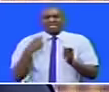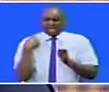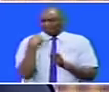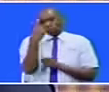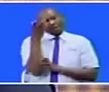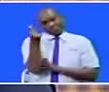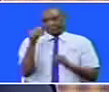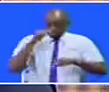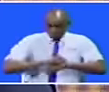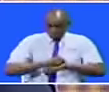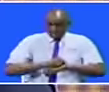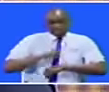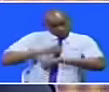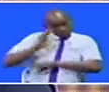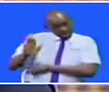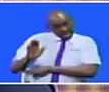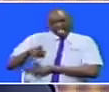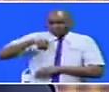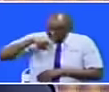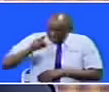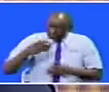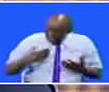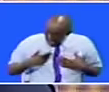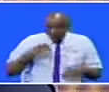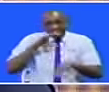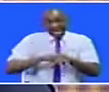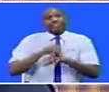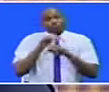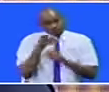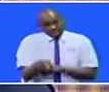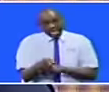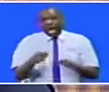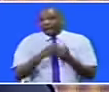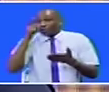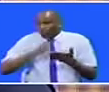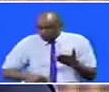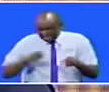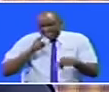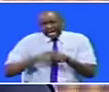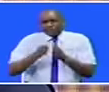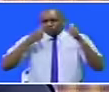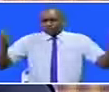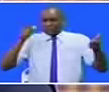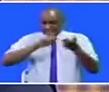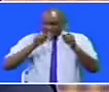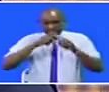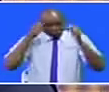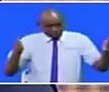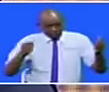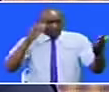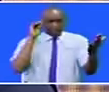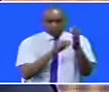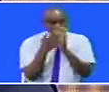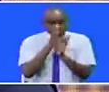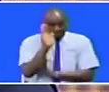ya kwanza. Shule alikosomea amepata msisimko wa aina yake. Hii ni baada ya kisa chake kuangaziwa katika gazeti la The Standard.